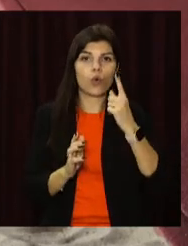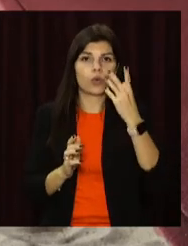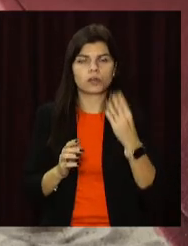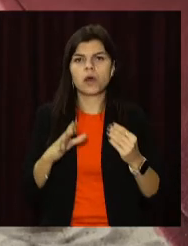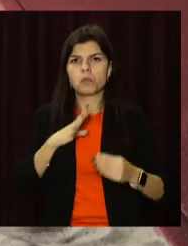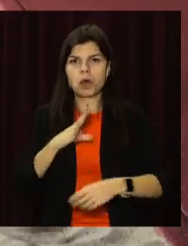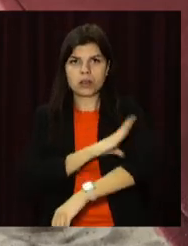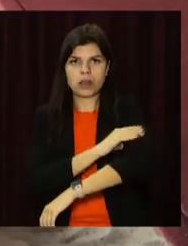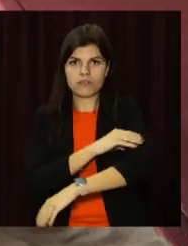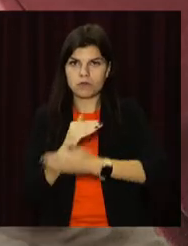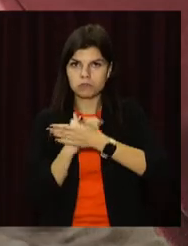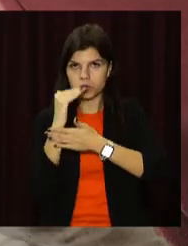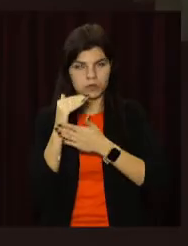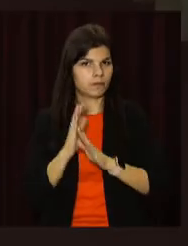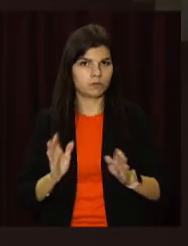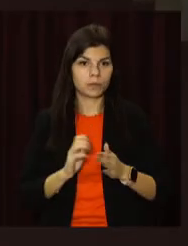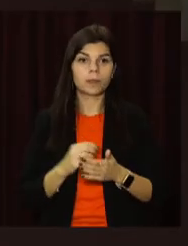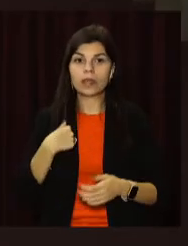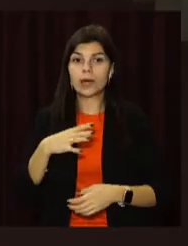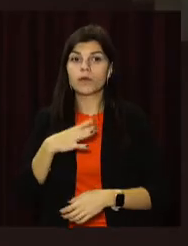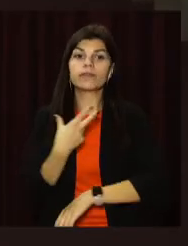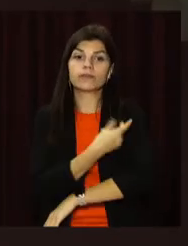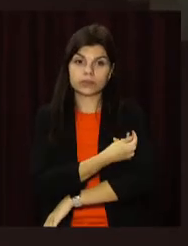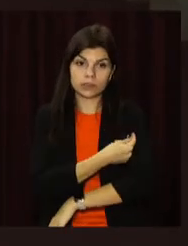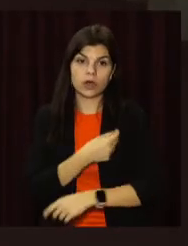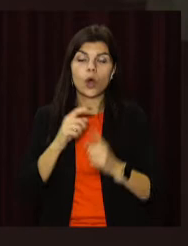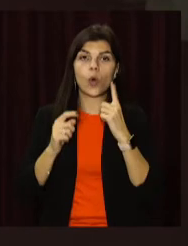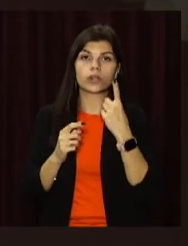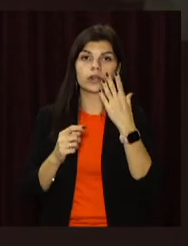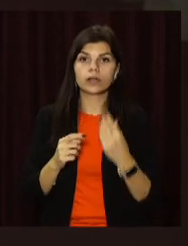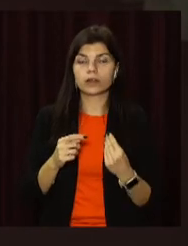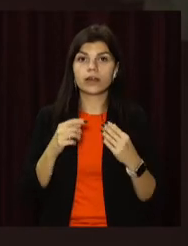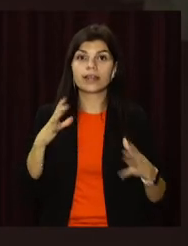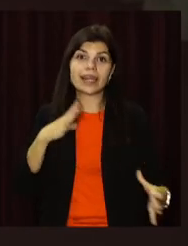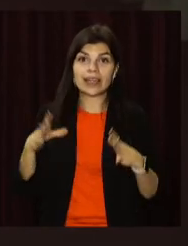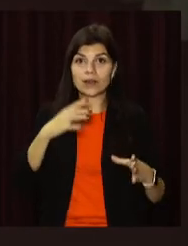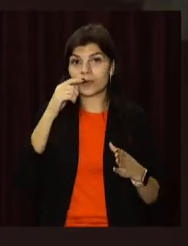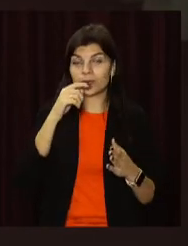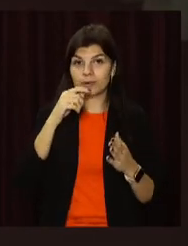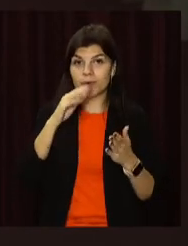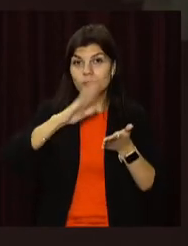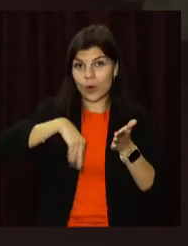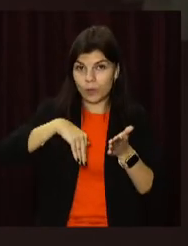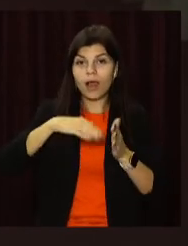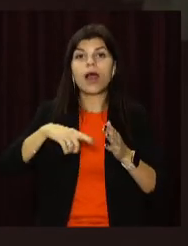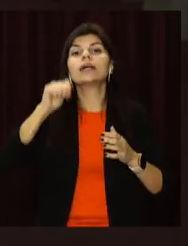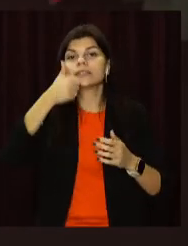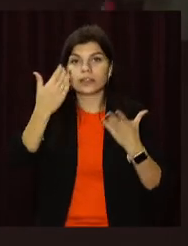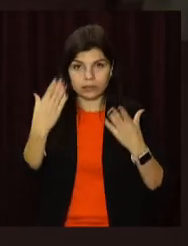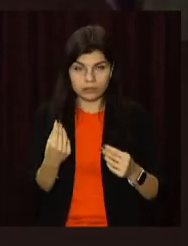піднявся тиск, згадує Інна. Я зробила вакцину, ну, один день у мене випав в тренувальні, ну, на наступний день вже я